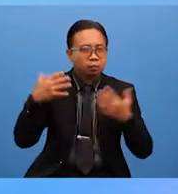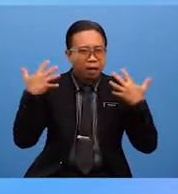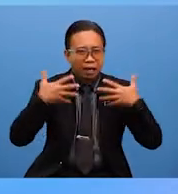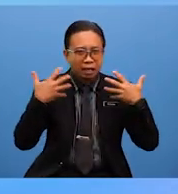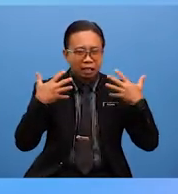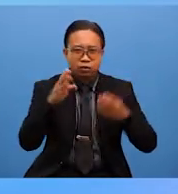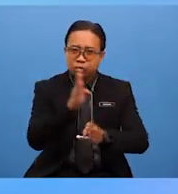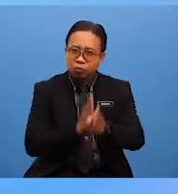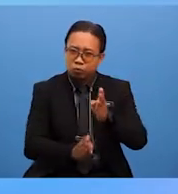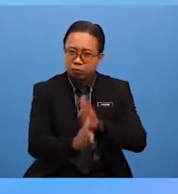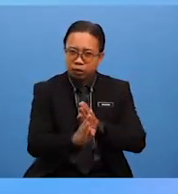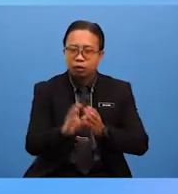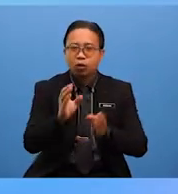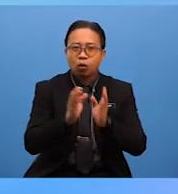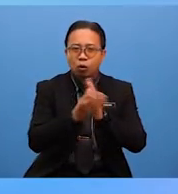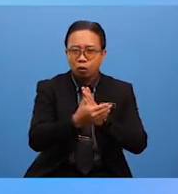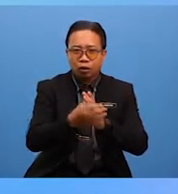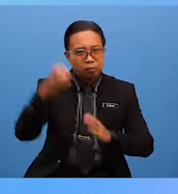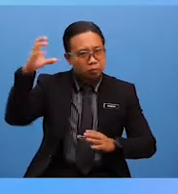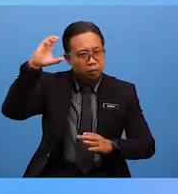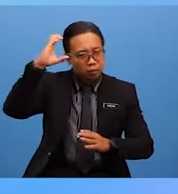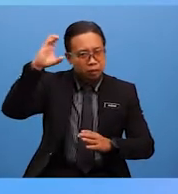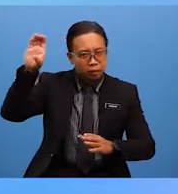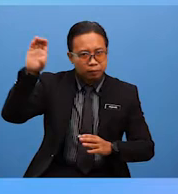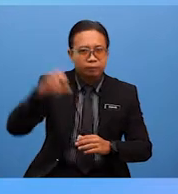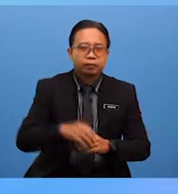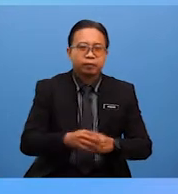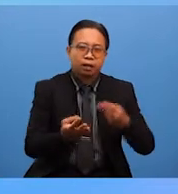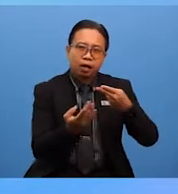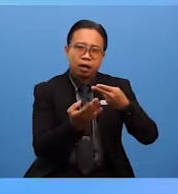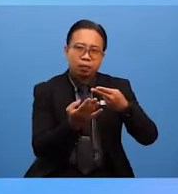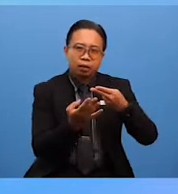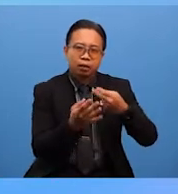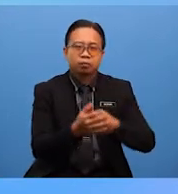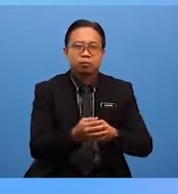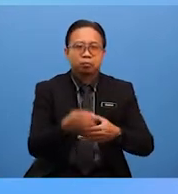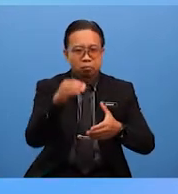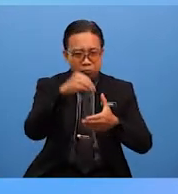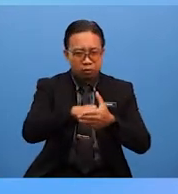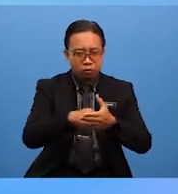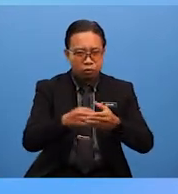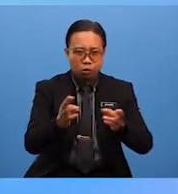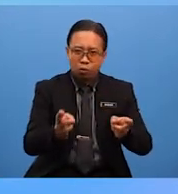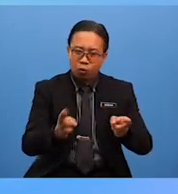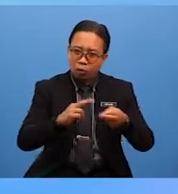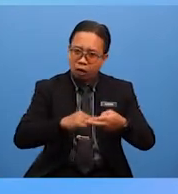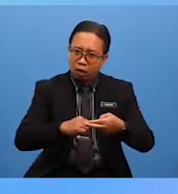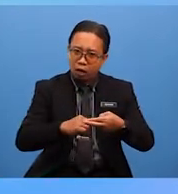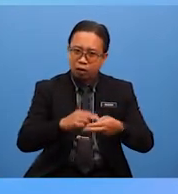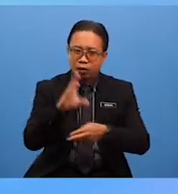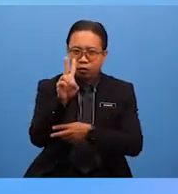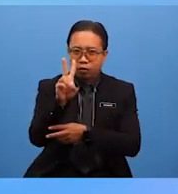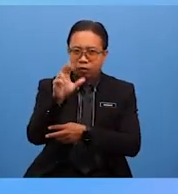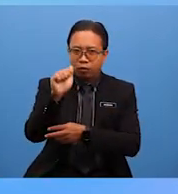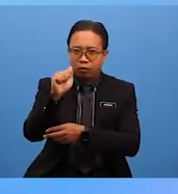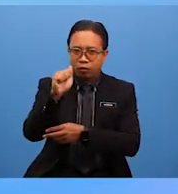matahari hafal merambat dari matahari menerusi ruang kosong yaitu brachium